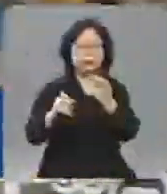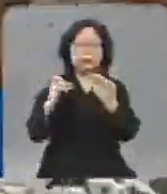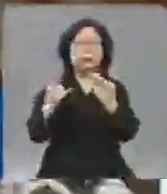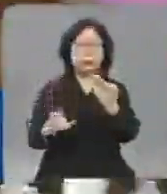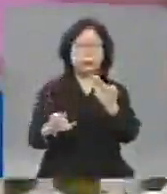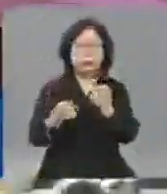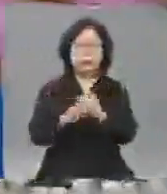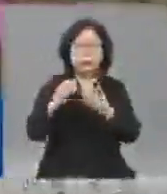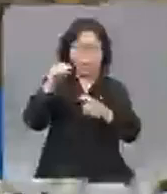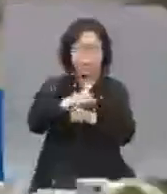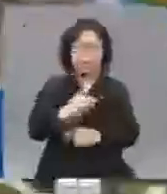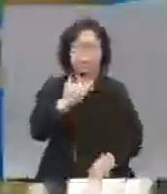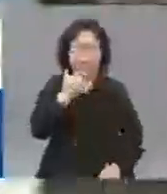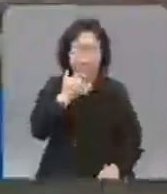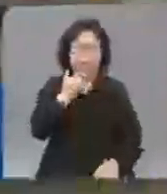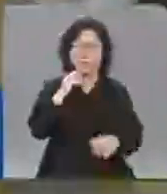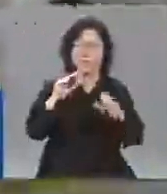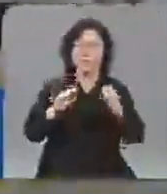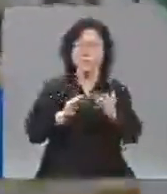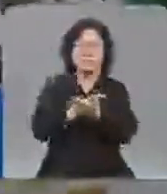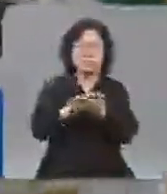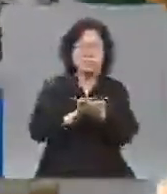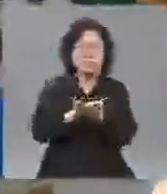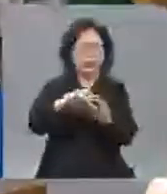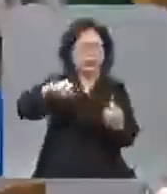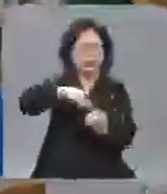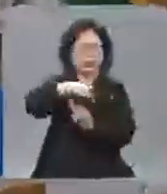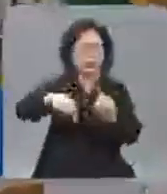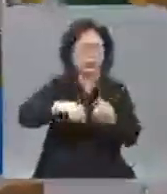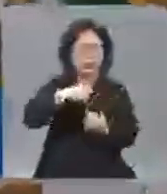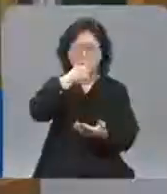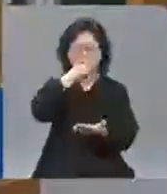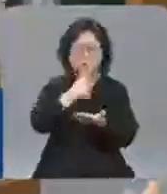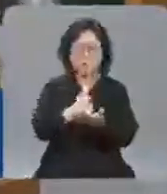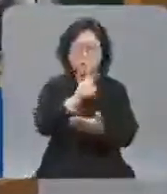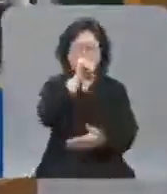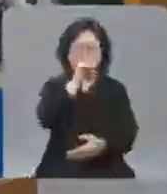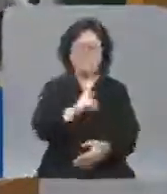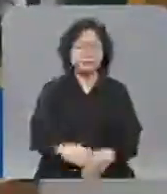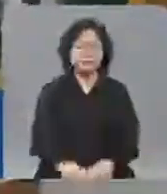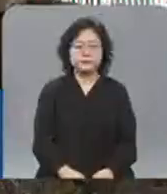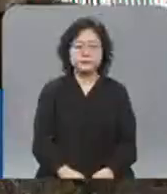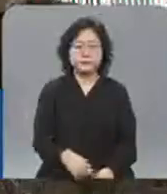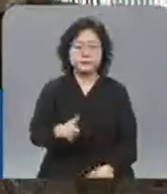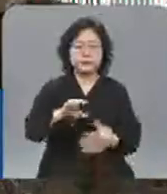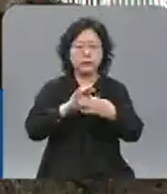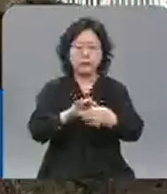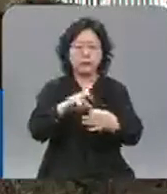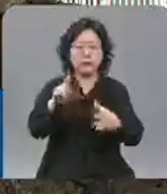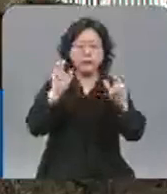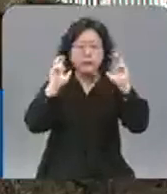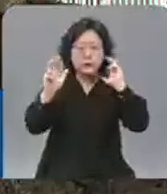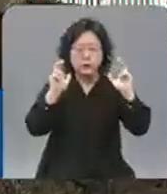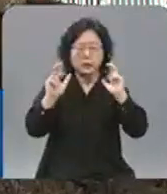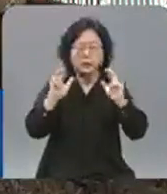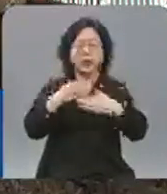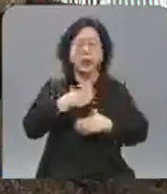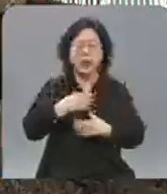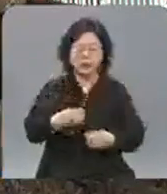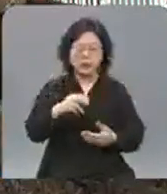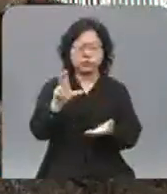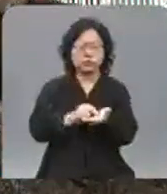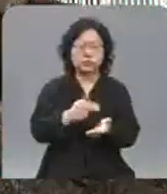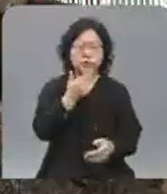걸쳐 허가 없이 어린이들을 태우고 놀이기구를 운영한 혐의를 받고 있습니다. 이와 관련해 해당 업체 측은